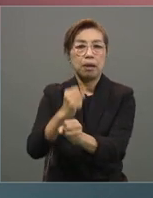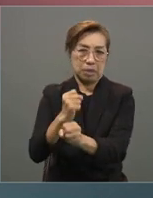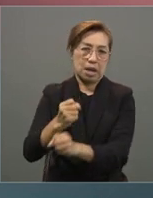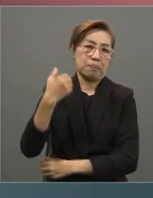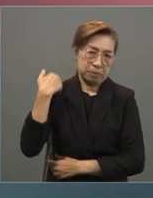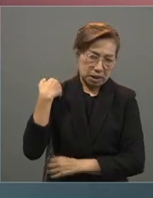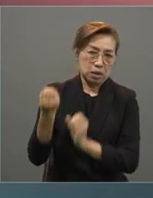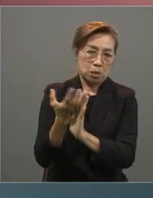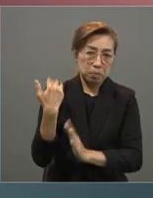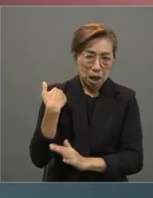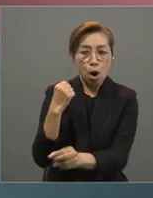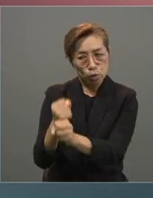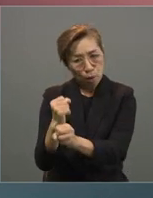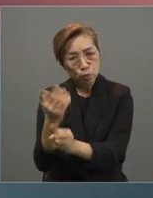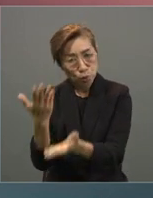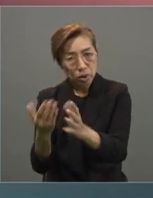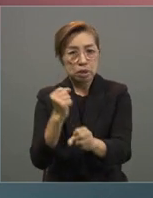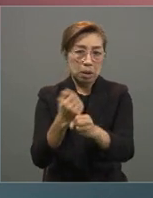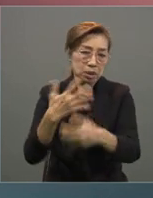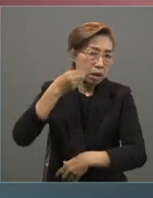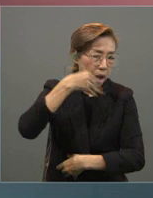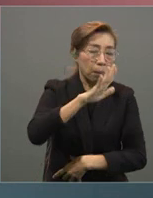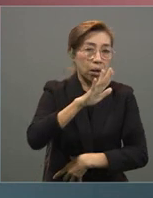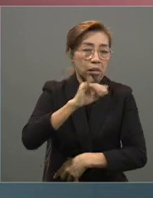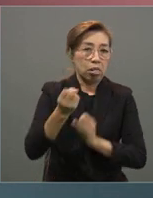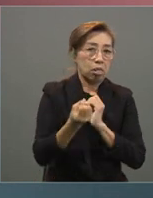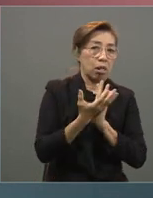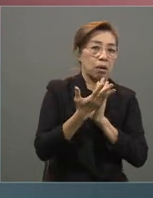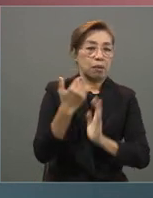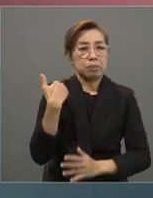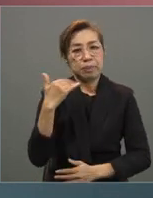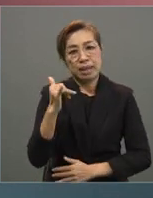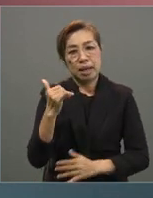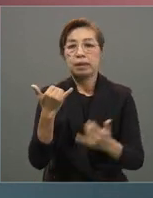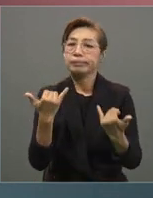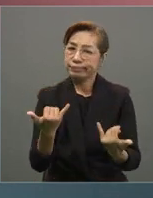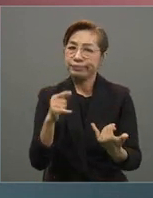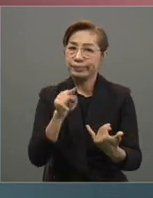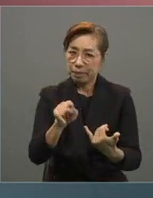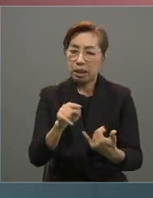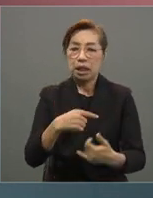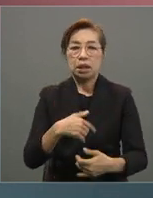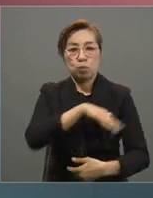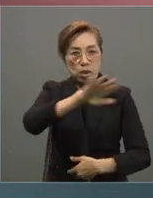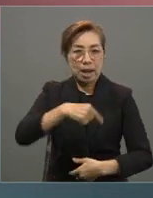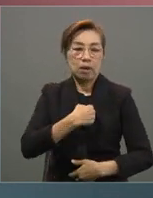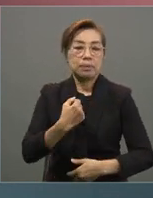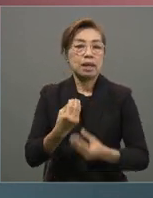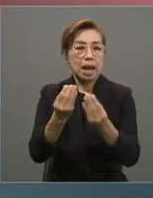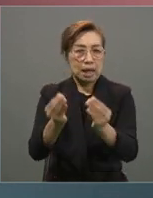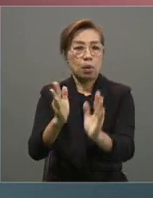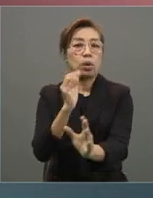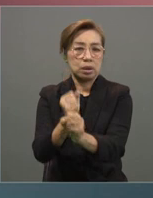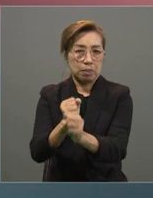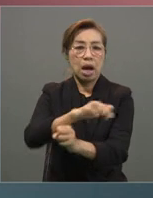งานทั้งในระหว่างปฏิบัติงานหลังการปฏิบัติงานภารกิจครั้งนี้เพราะฉะนั้นเราทุกคนค่ะขอส่งกำลังใจนะคะให้กับเจ้าหน้าที่